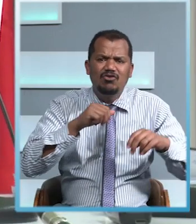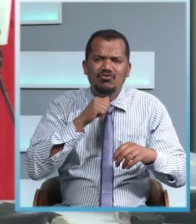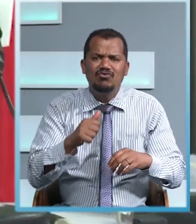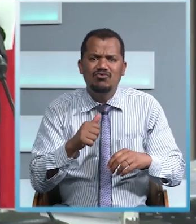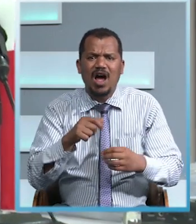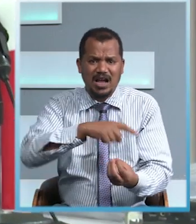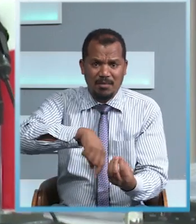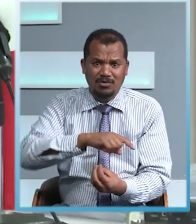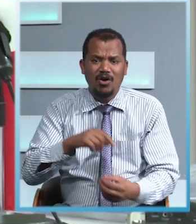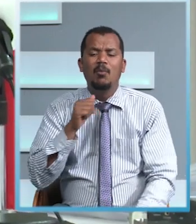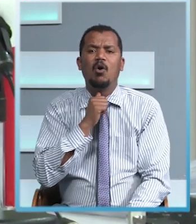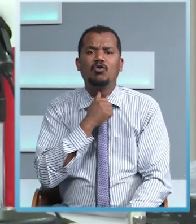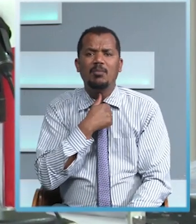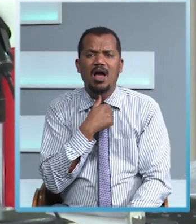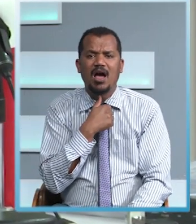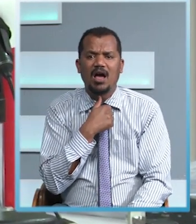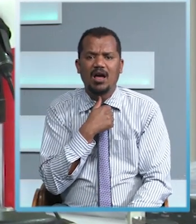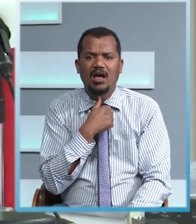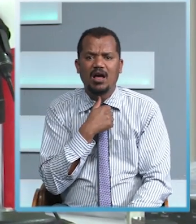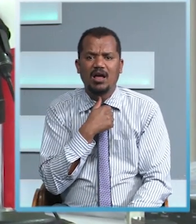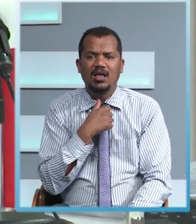ያልተጠኑ አካባቢዎች በኦሮሚያ